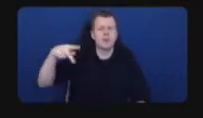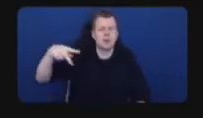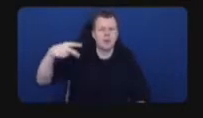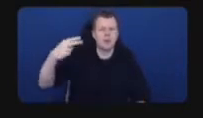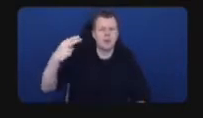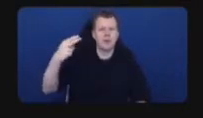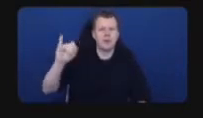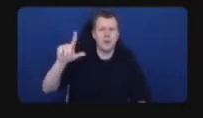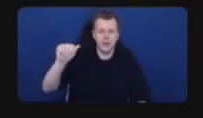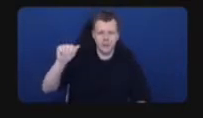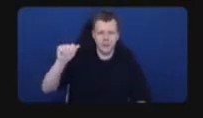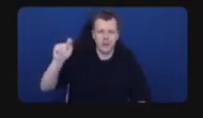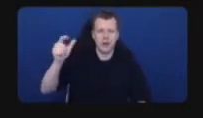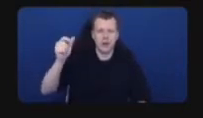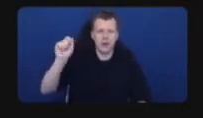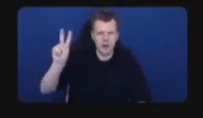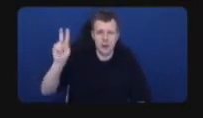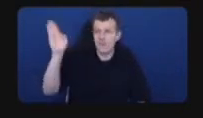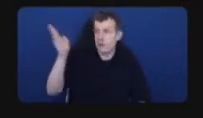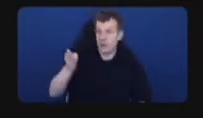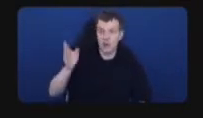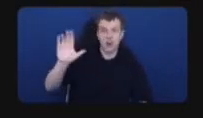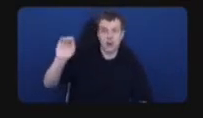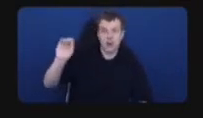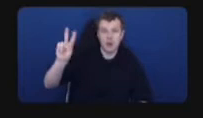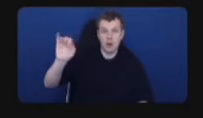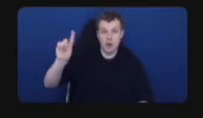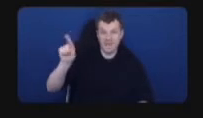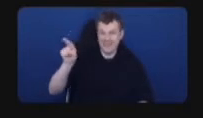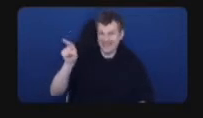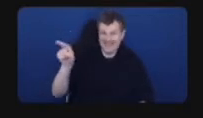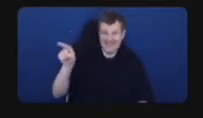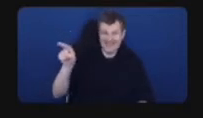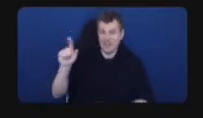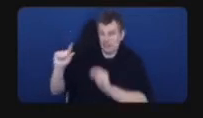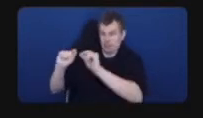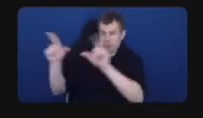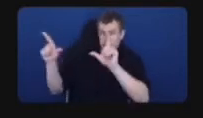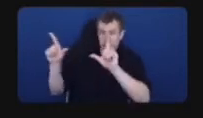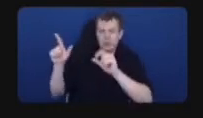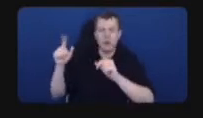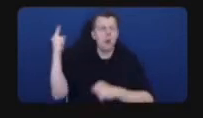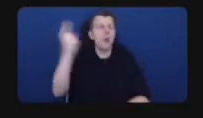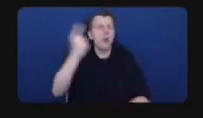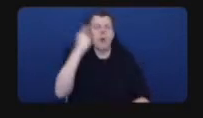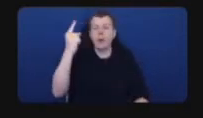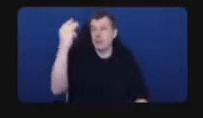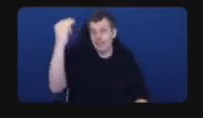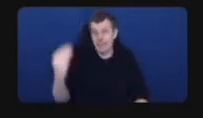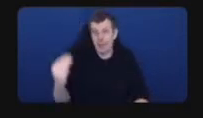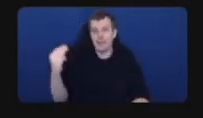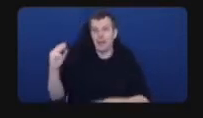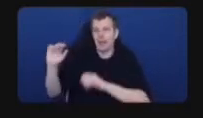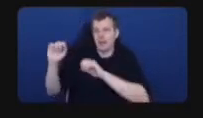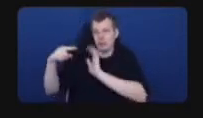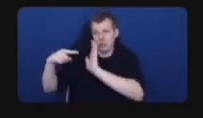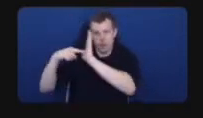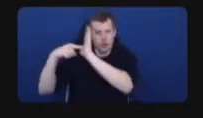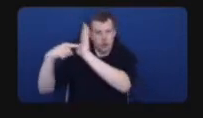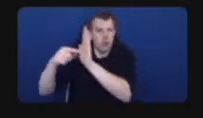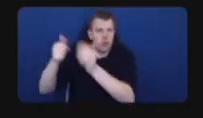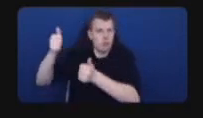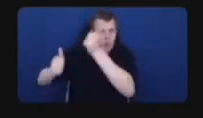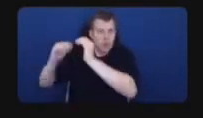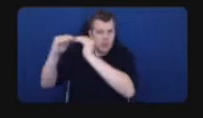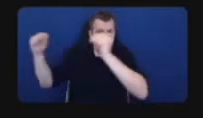某些企业工作环境当中可能会要求不一样。如果大家有问题的话呢，你们可以去费城COVID 的主页来